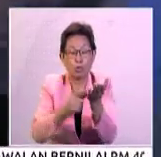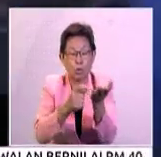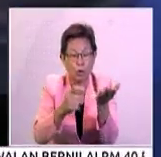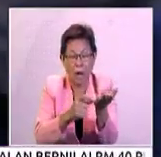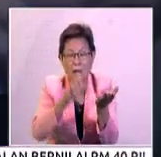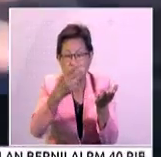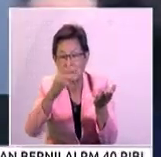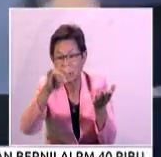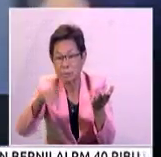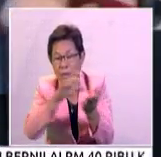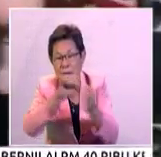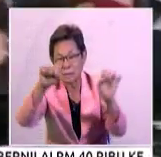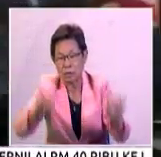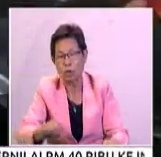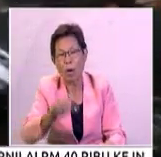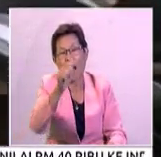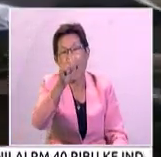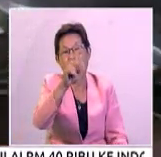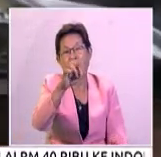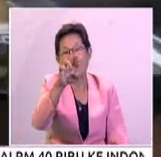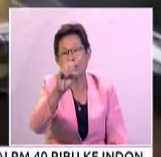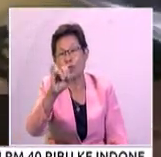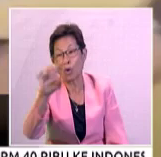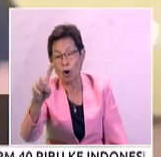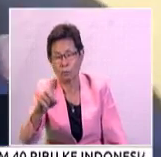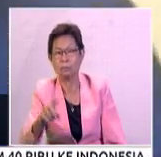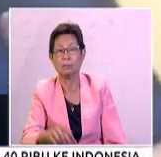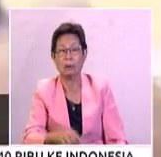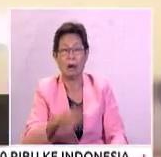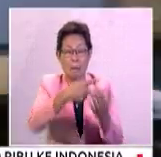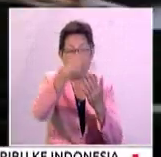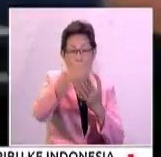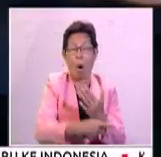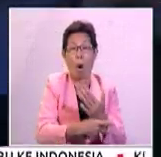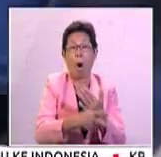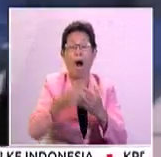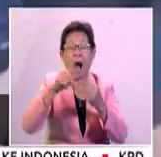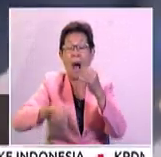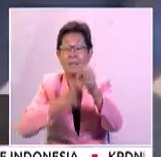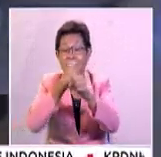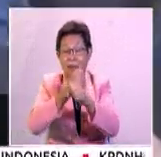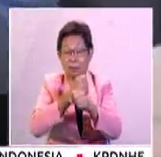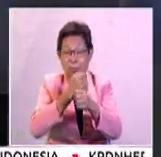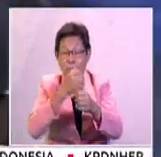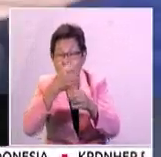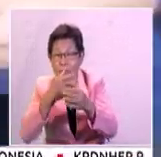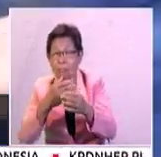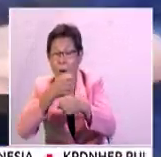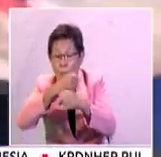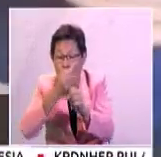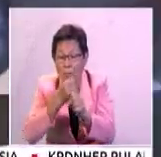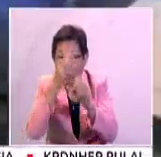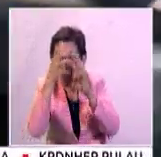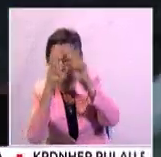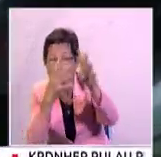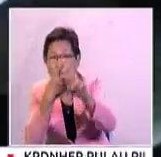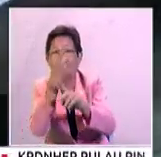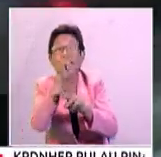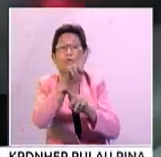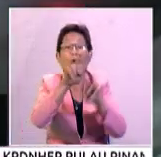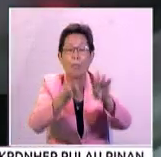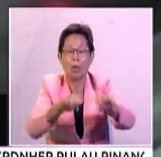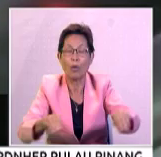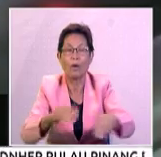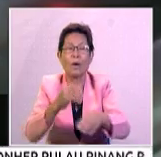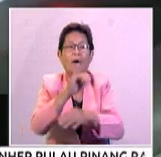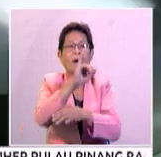dan sistem operasi Android. Difahamkan ia projek akhir tahun hasil inovasi dua pelajar dari Institut